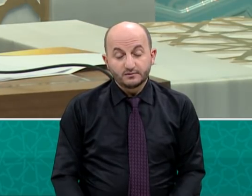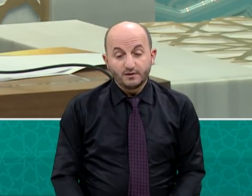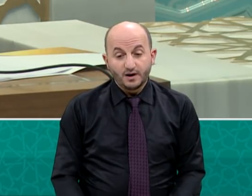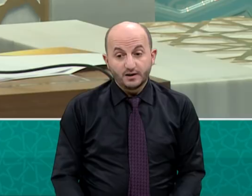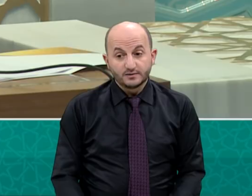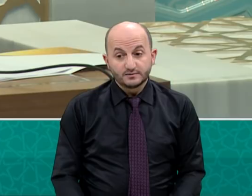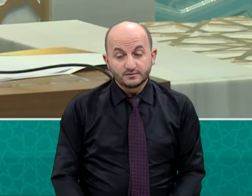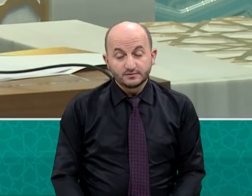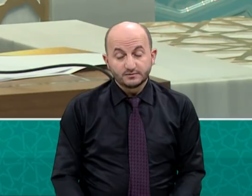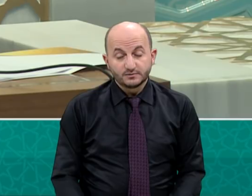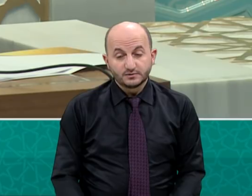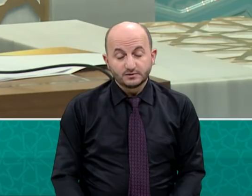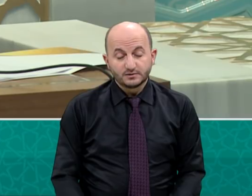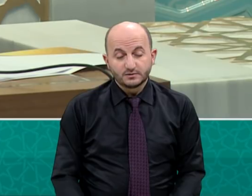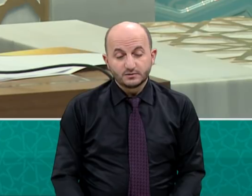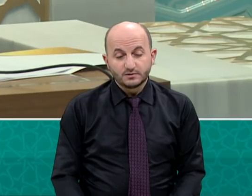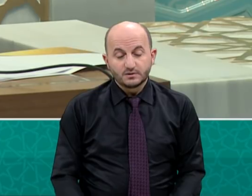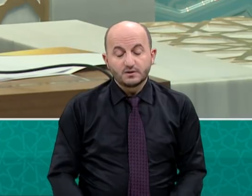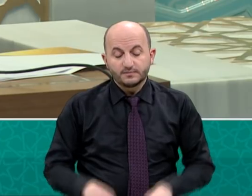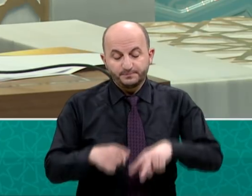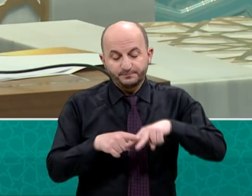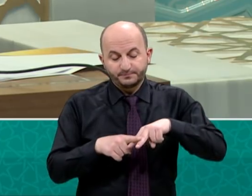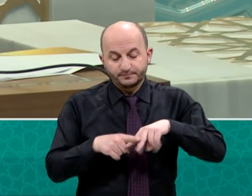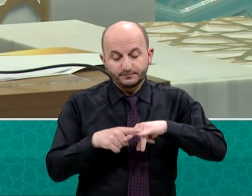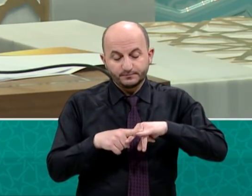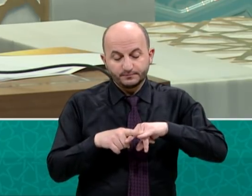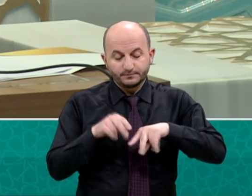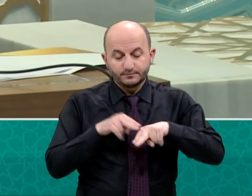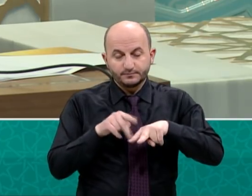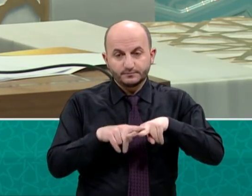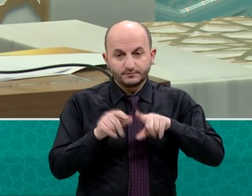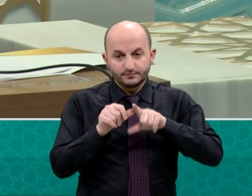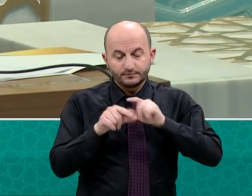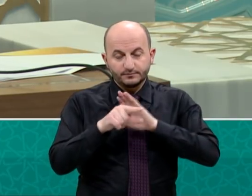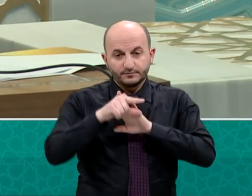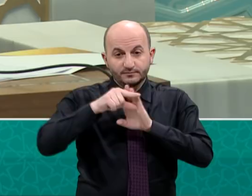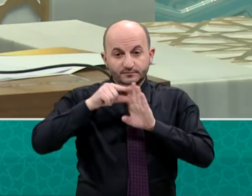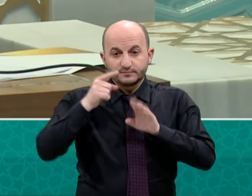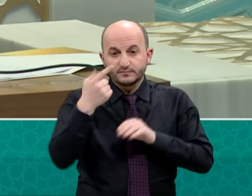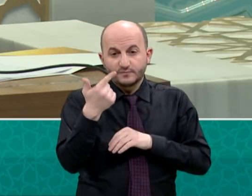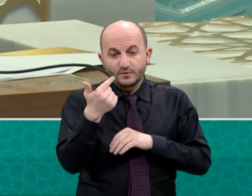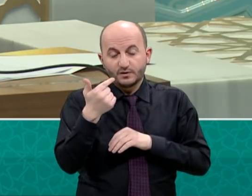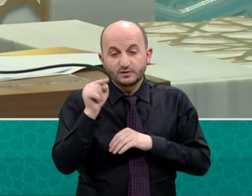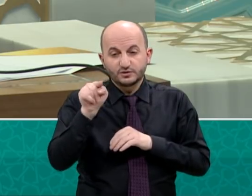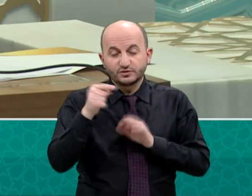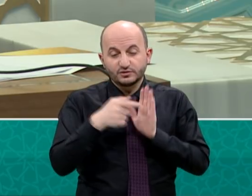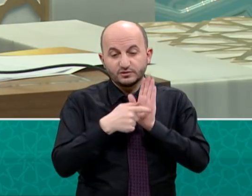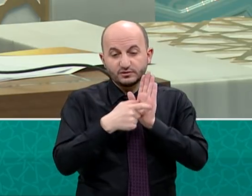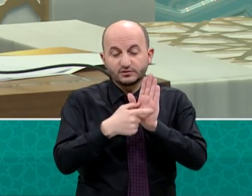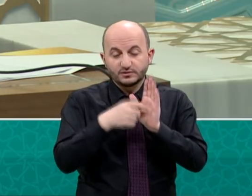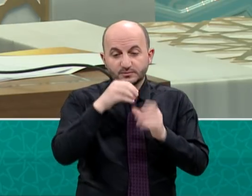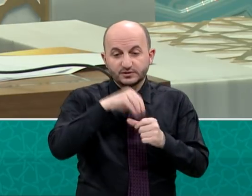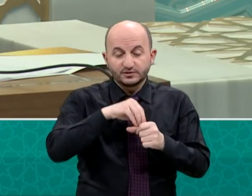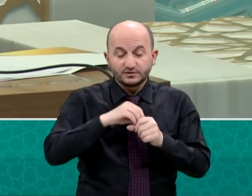sıdk ise Ahkaf suresinin 16. ayeti kerimesinde dünyada